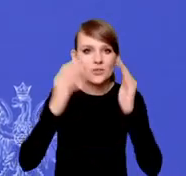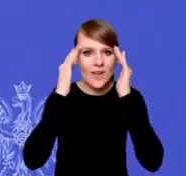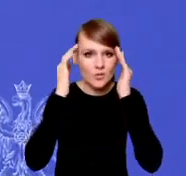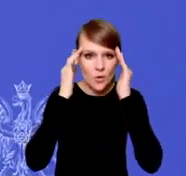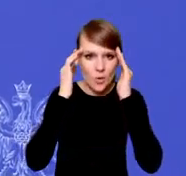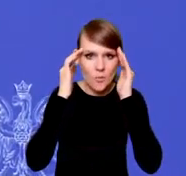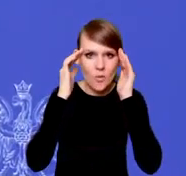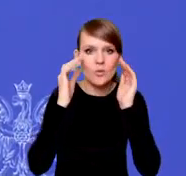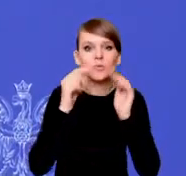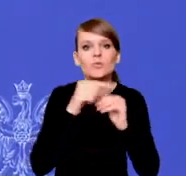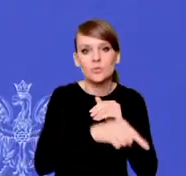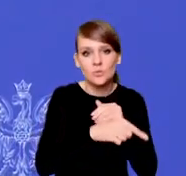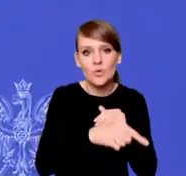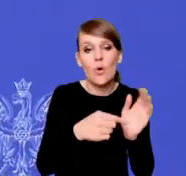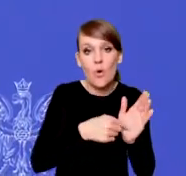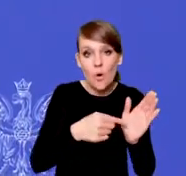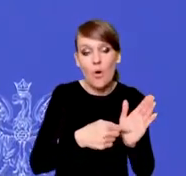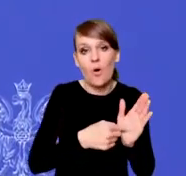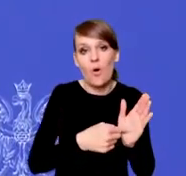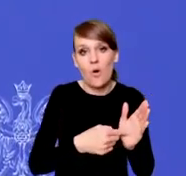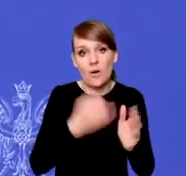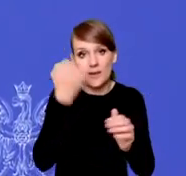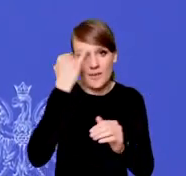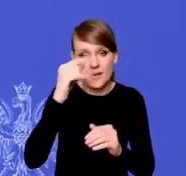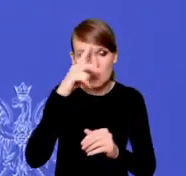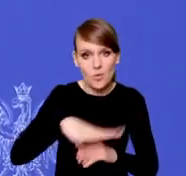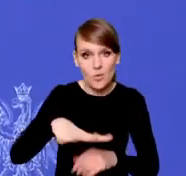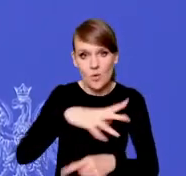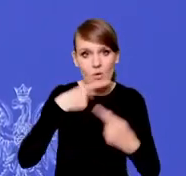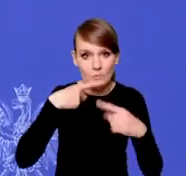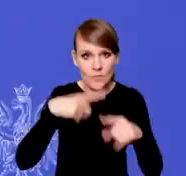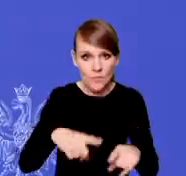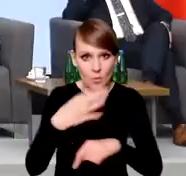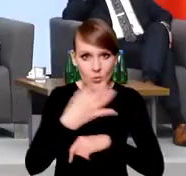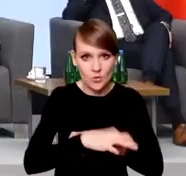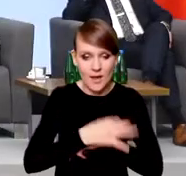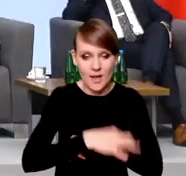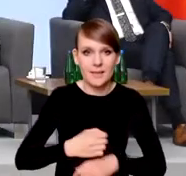się właśnie w ideę społecznej odpowiedzialności uczelni.